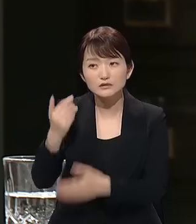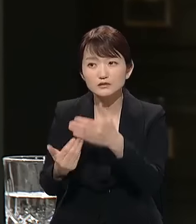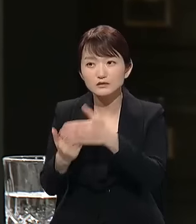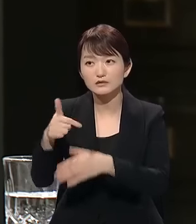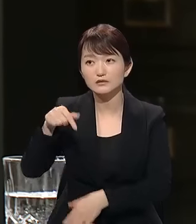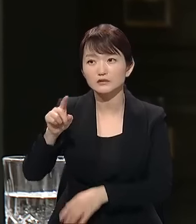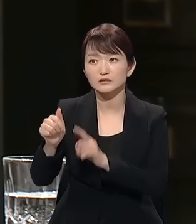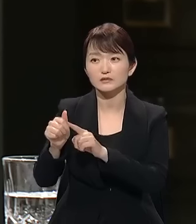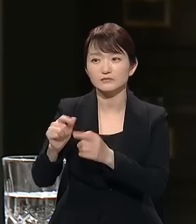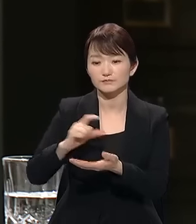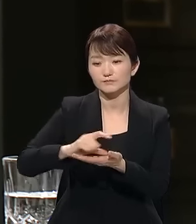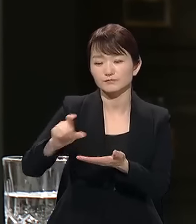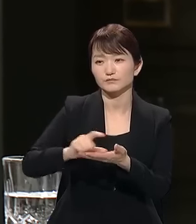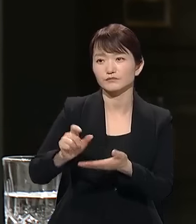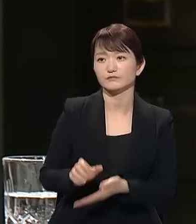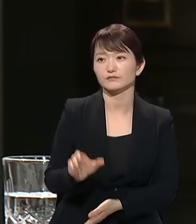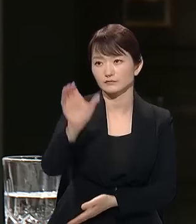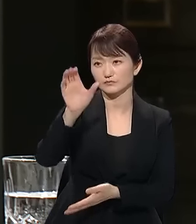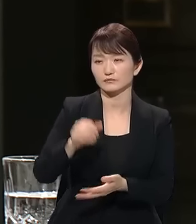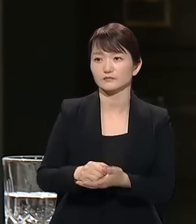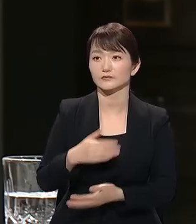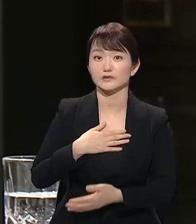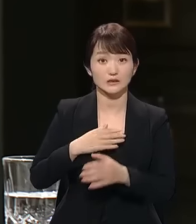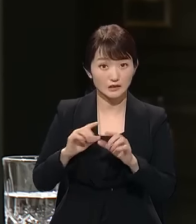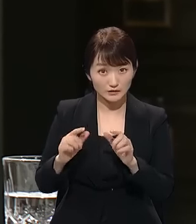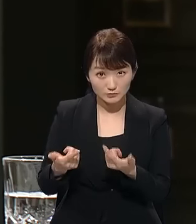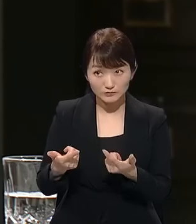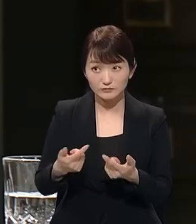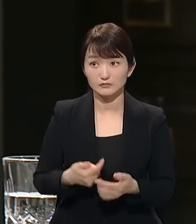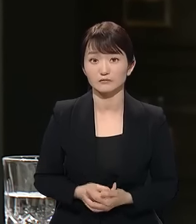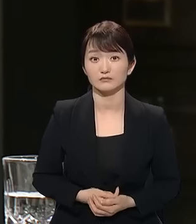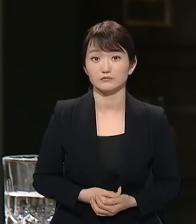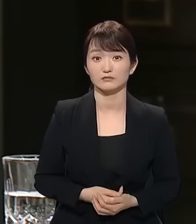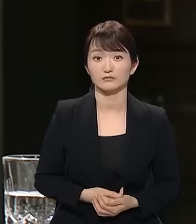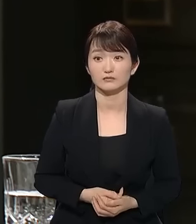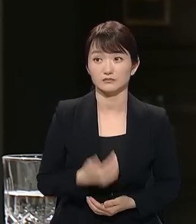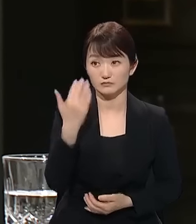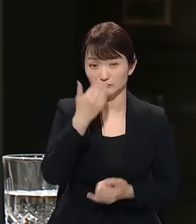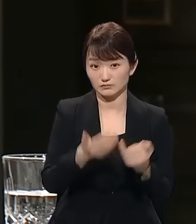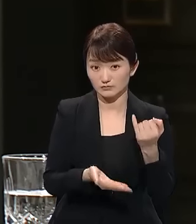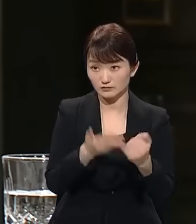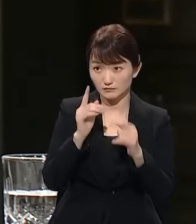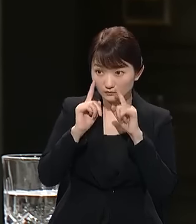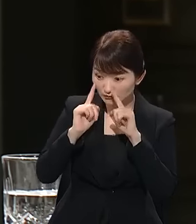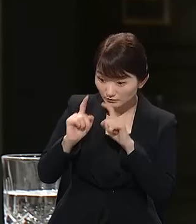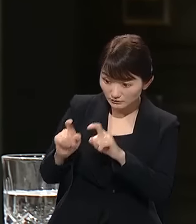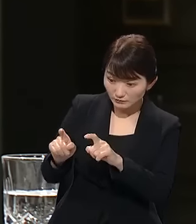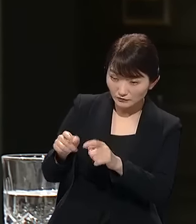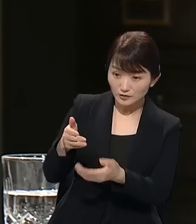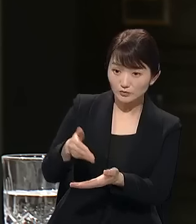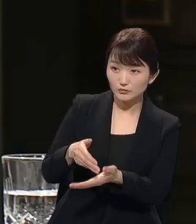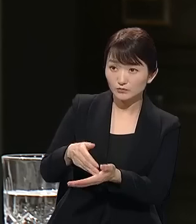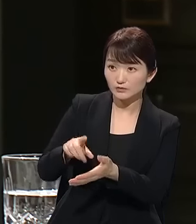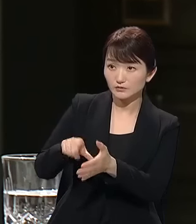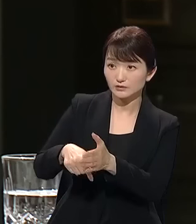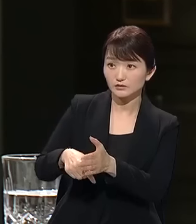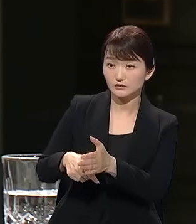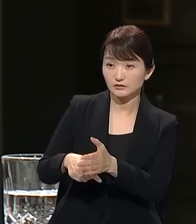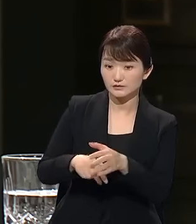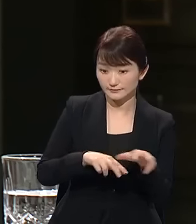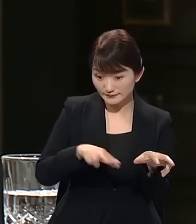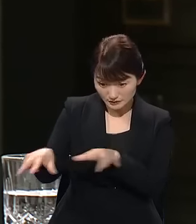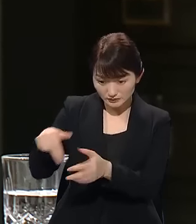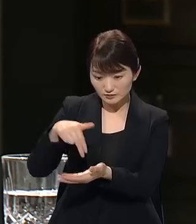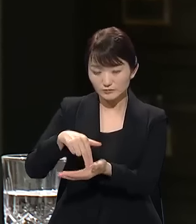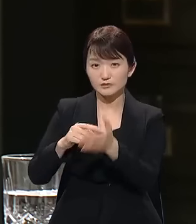씨가 그때 인스타그램에 저 아닙니다 딱 했어요. 자, 그런 성추행 의혹 뭐 이런 게 딱 보도가 됐을 때는 정말 즉각적으로